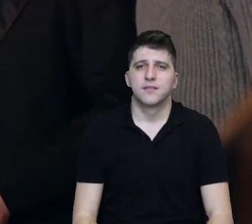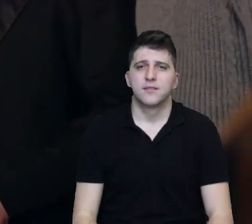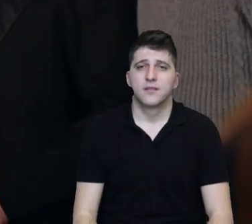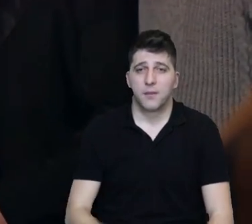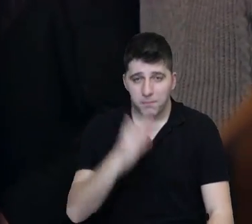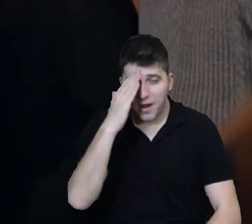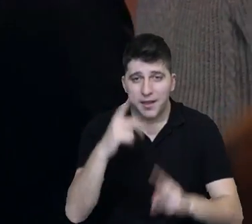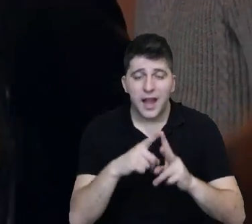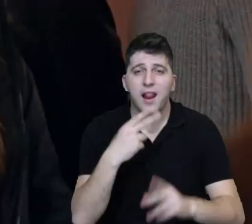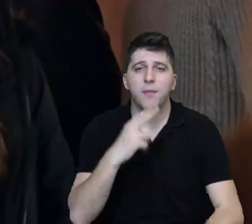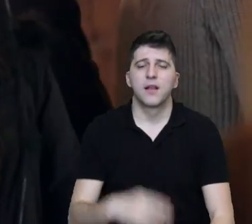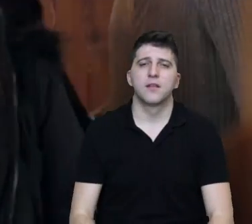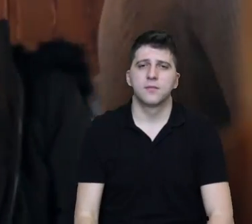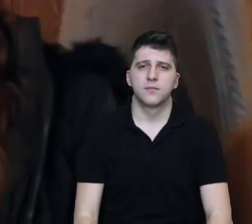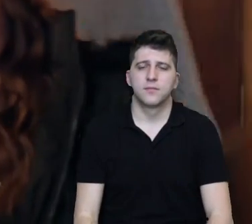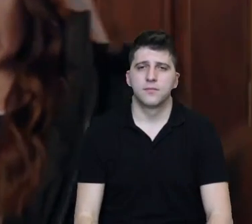Merhaba Nalan abla.